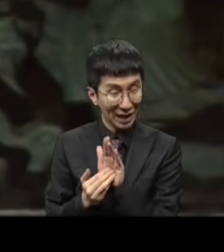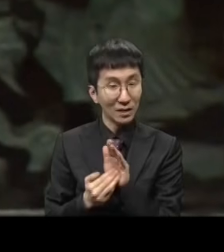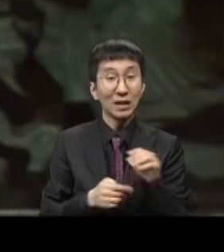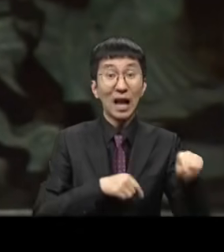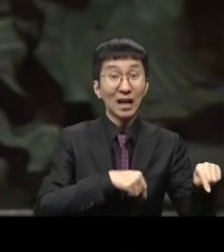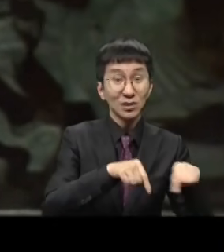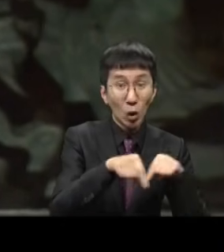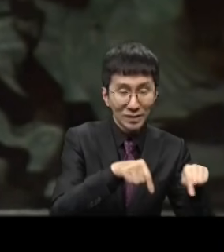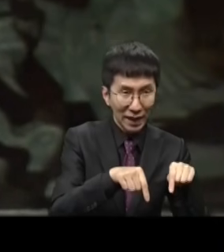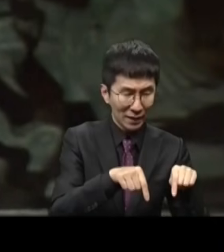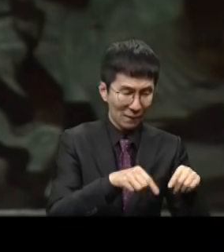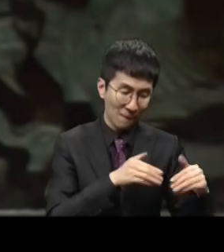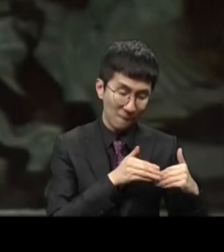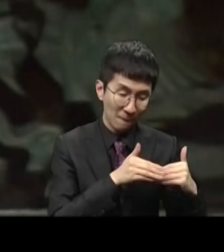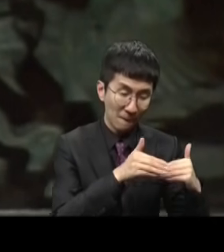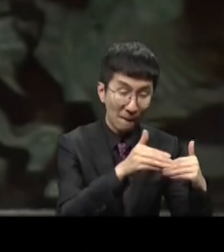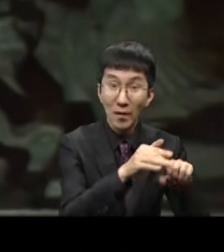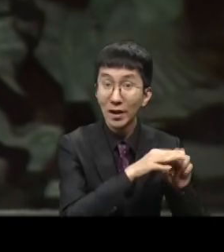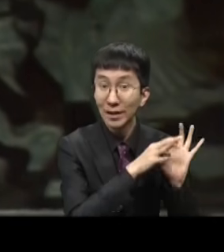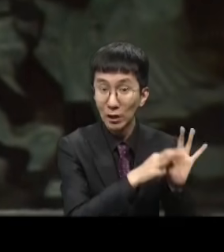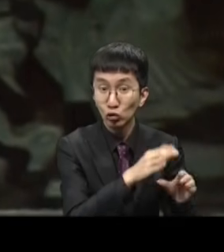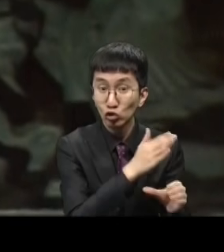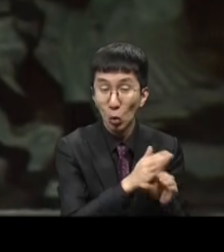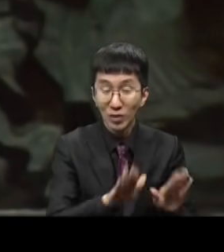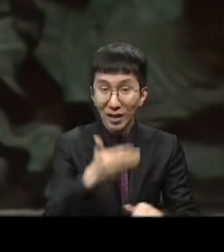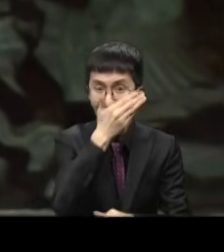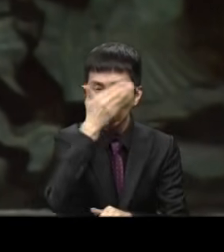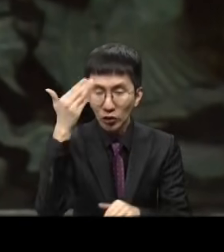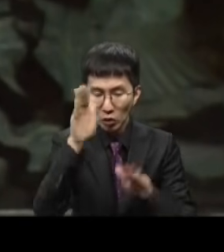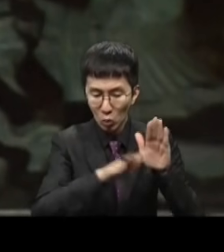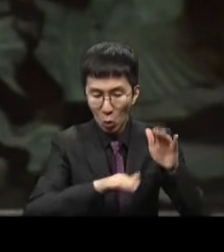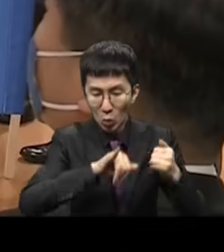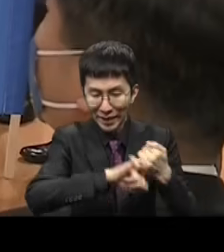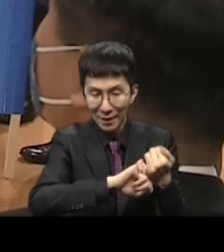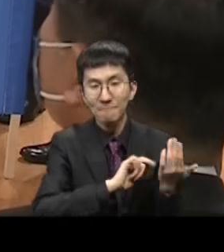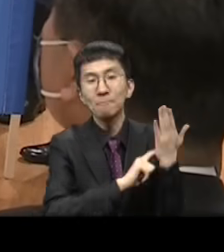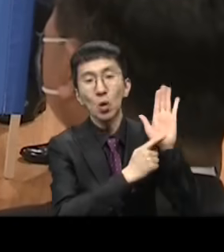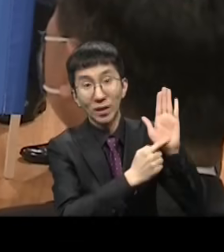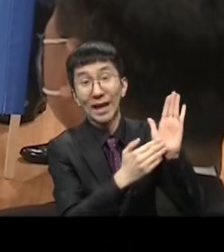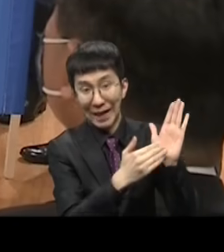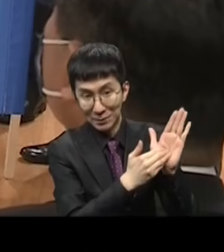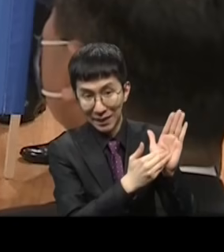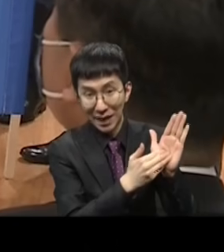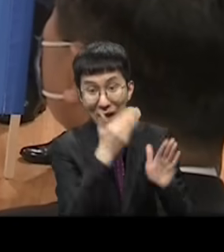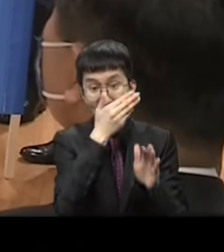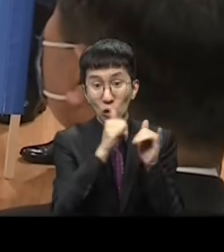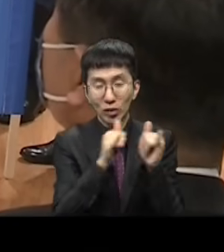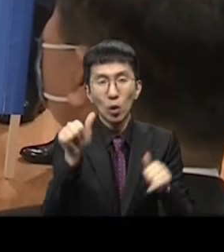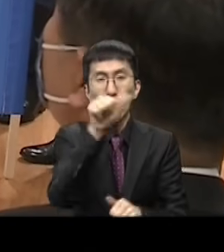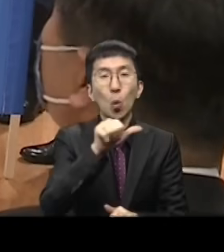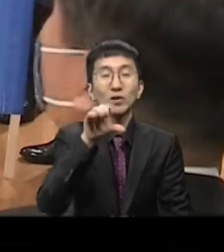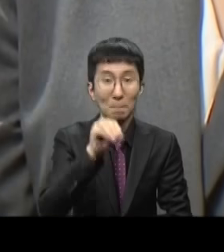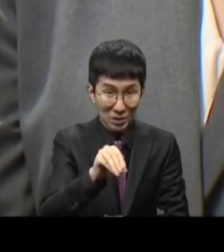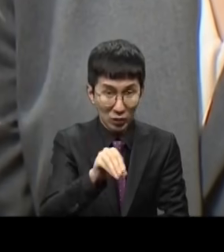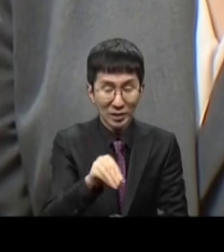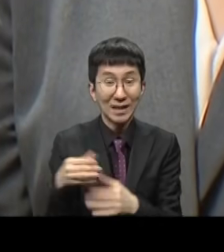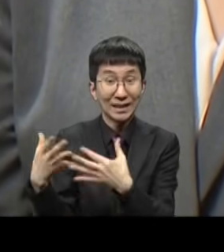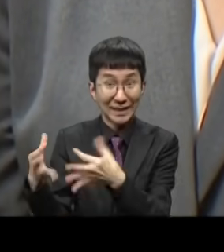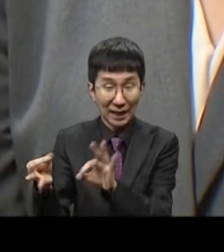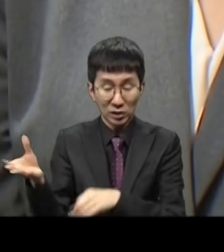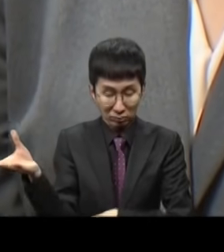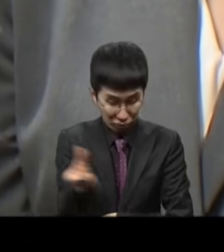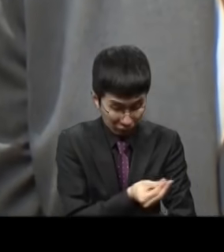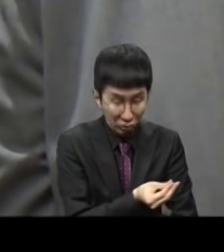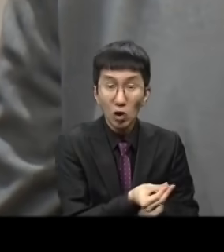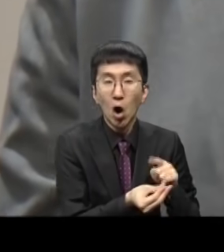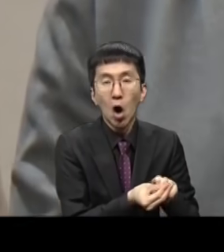이어가고 있는 박영선 후보는 오늘은 청년 공약을 내놨습니다. 청년에게 5천만 원 무이자 대출을 해주고 월세